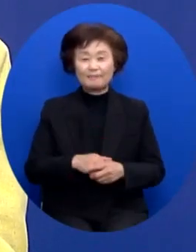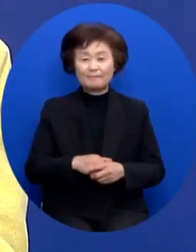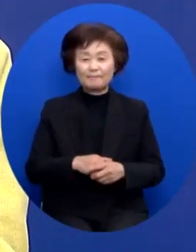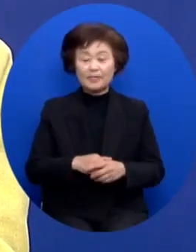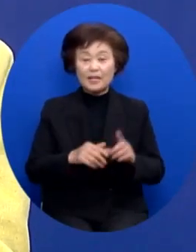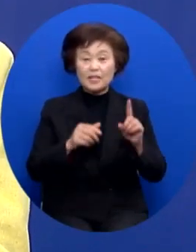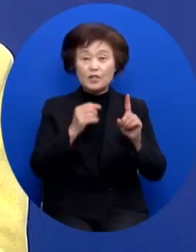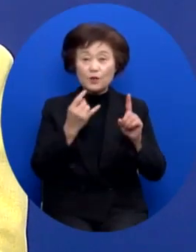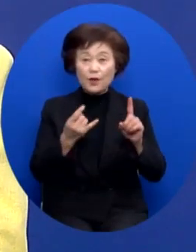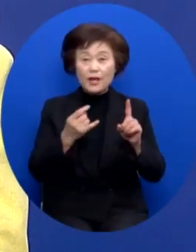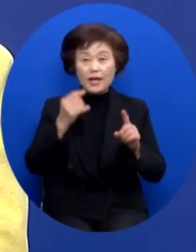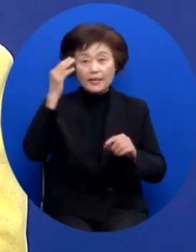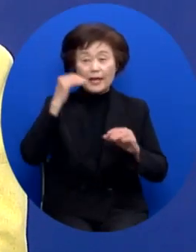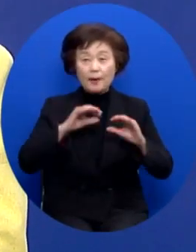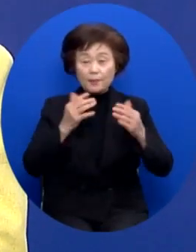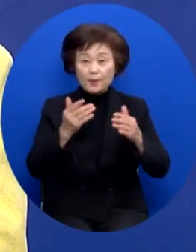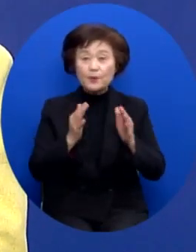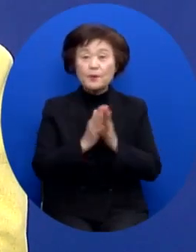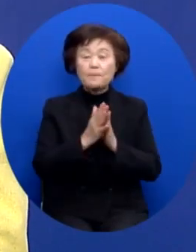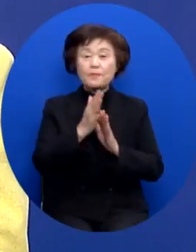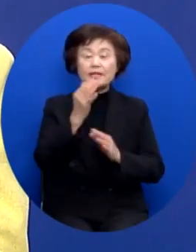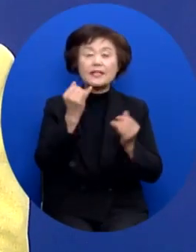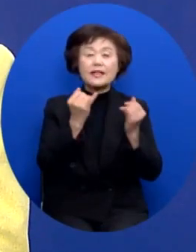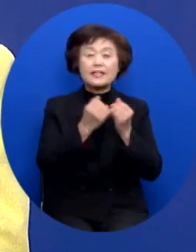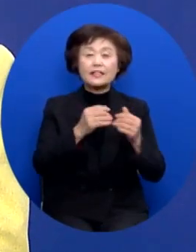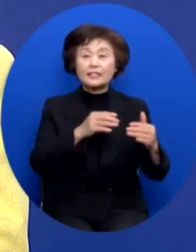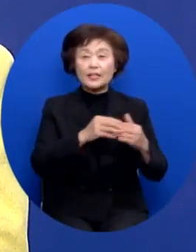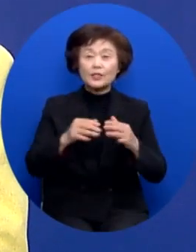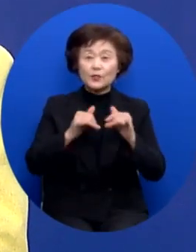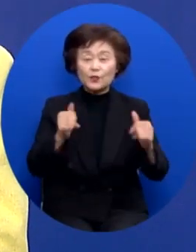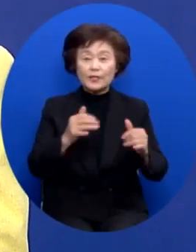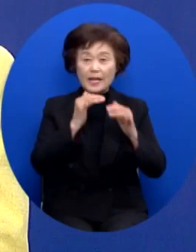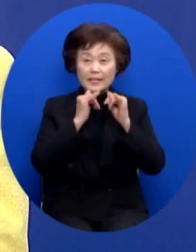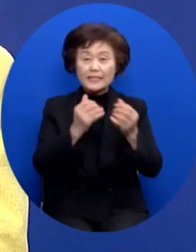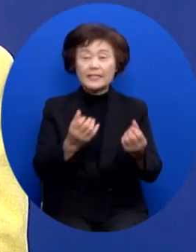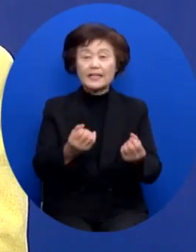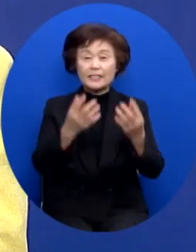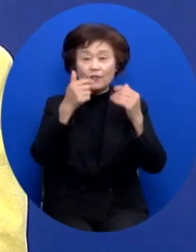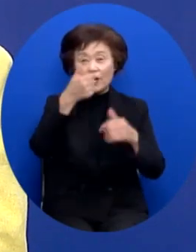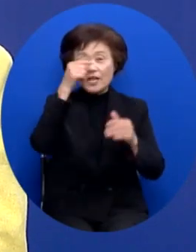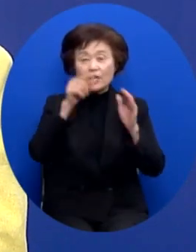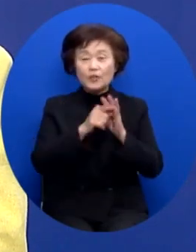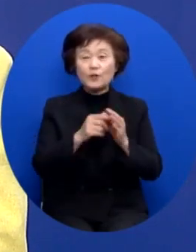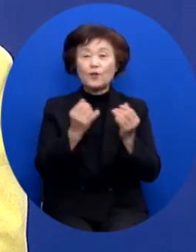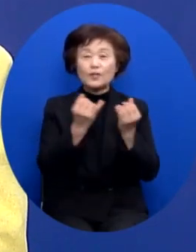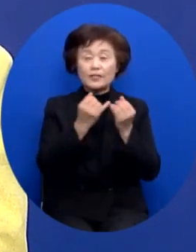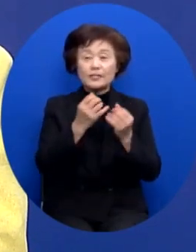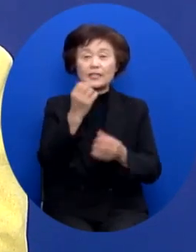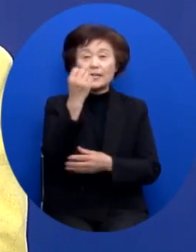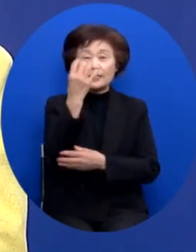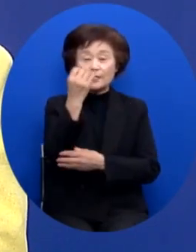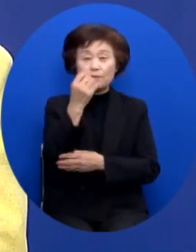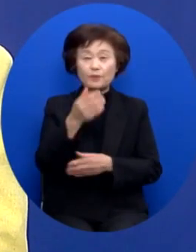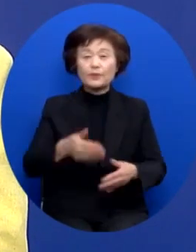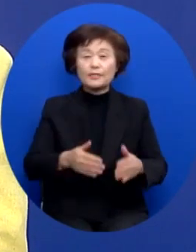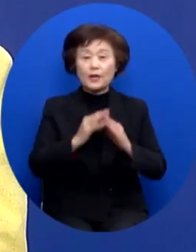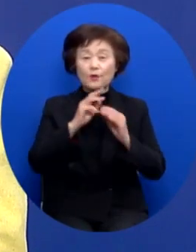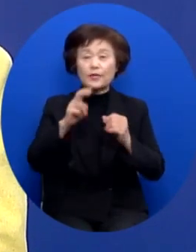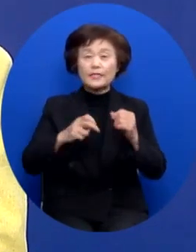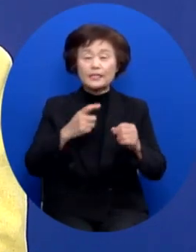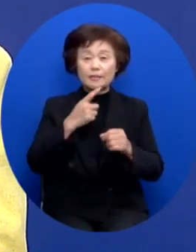제 1회 대한민국을 빛낸 여성 지도자 시상식과 기독 여성신문 창가 21주년 감사예배가